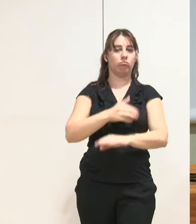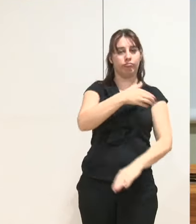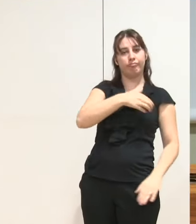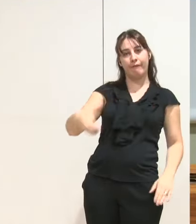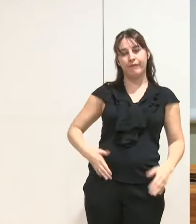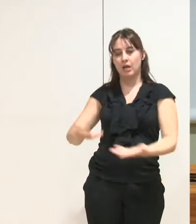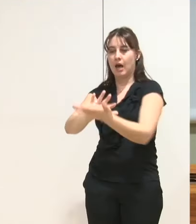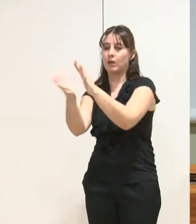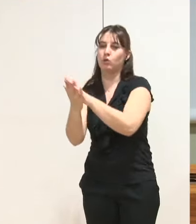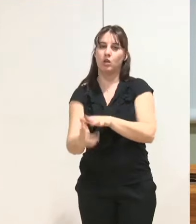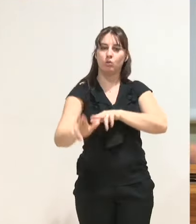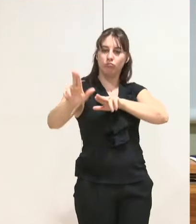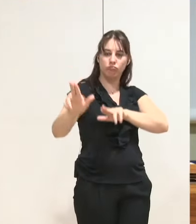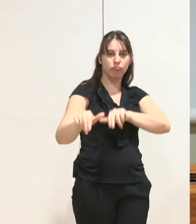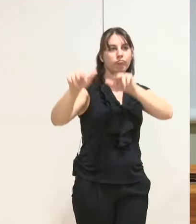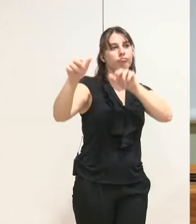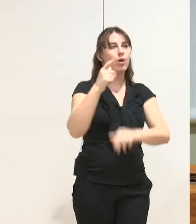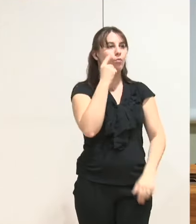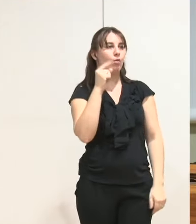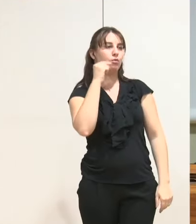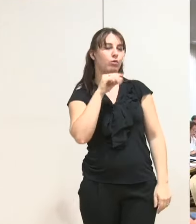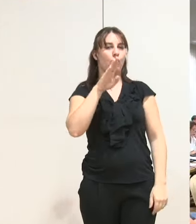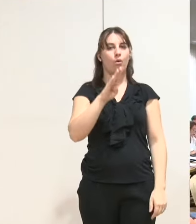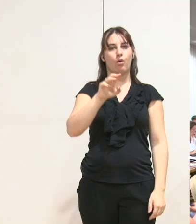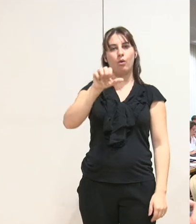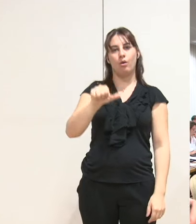les associations monsieur Barbier